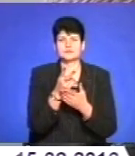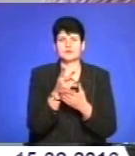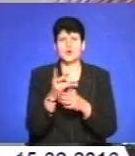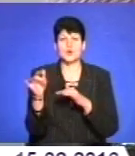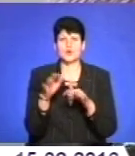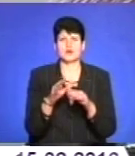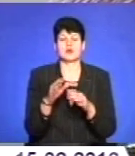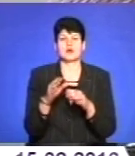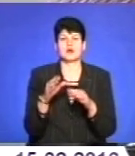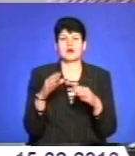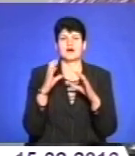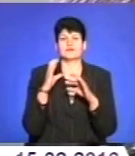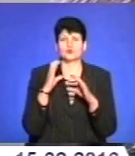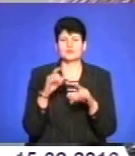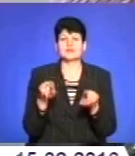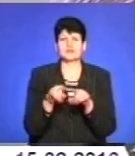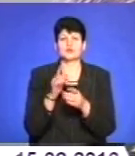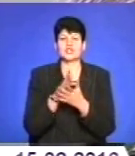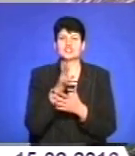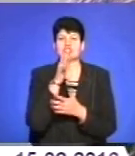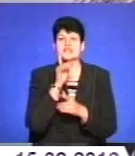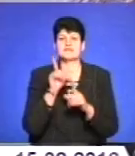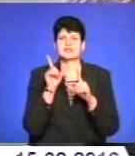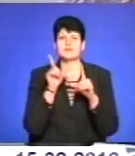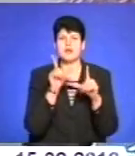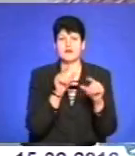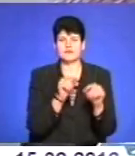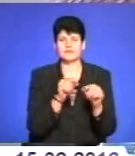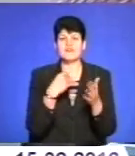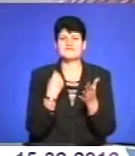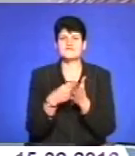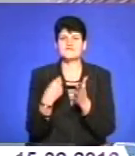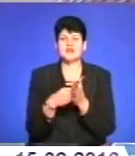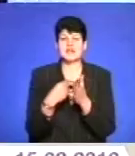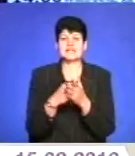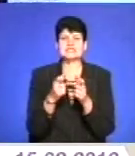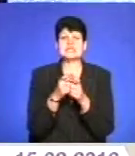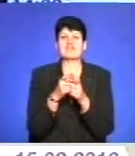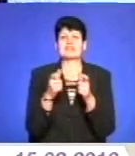рух автобусів. Також там є час відправлення, вартість квитків,